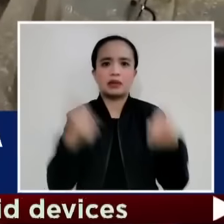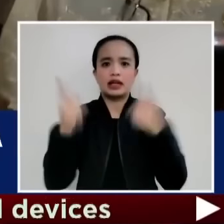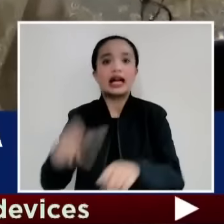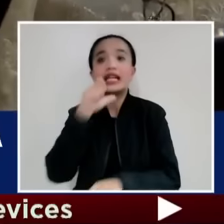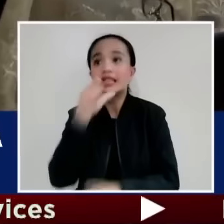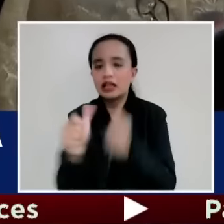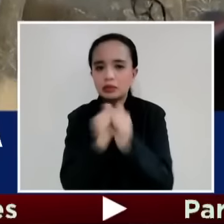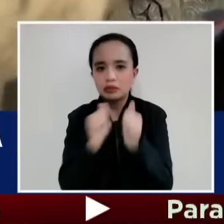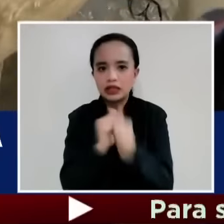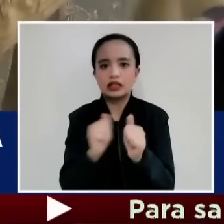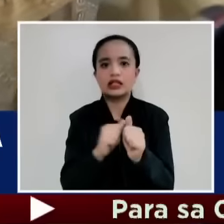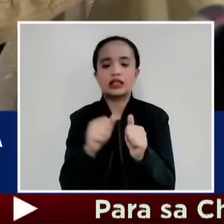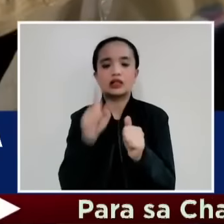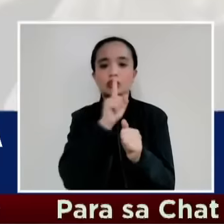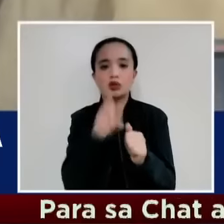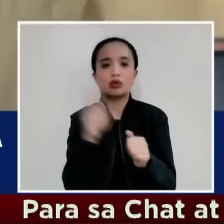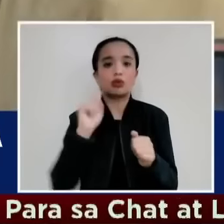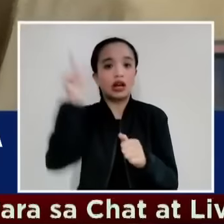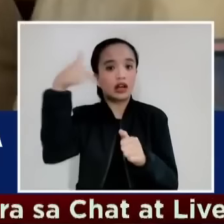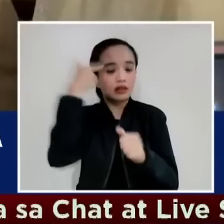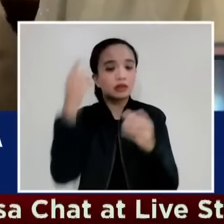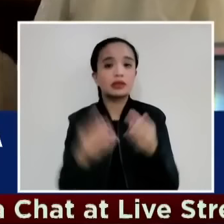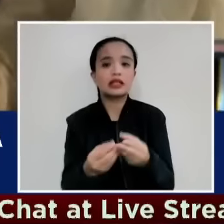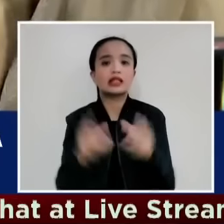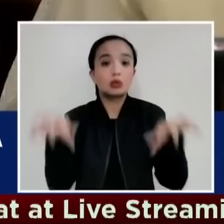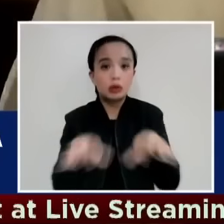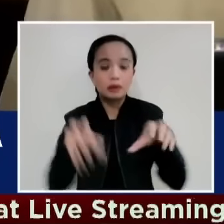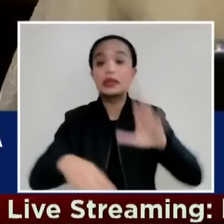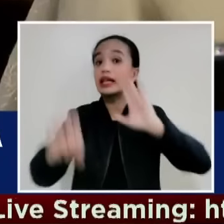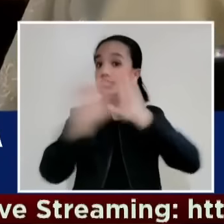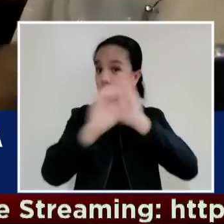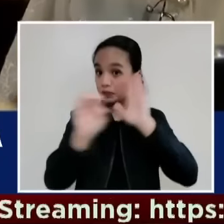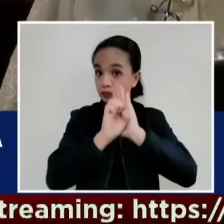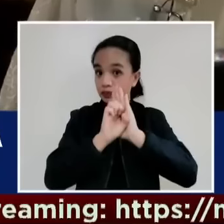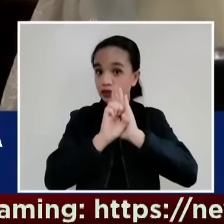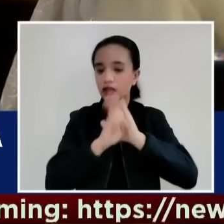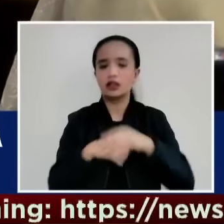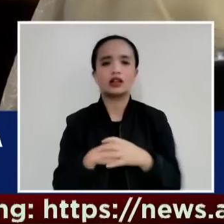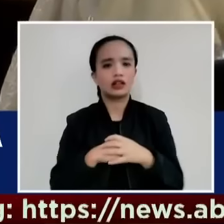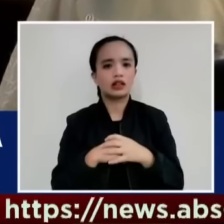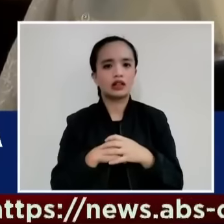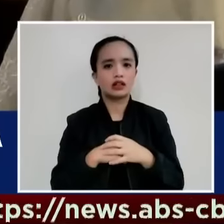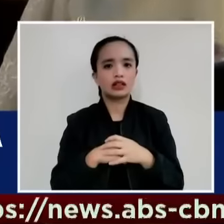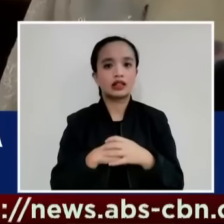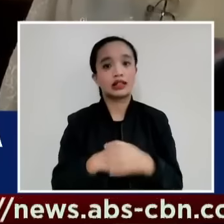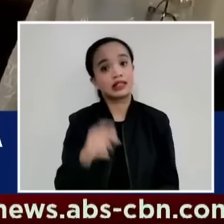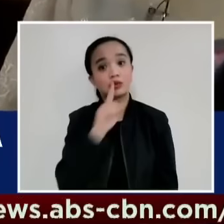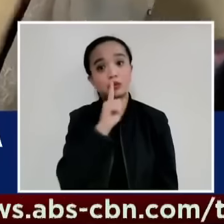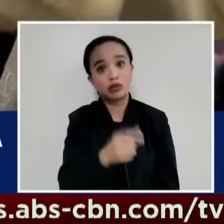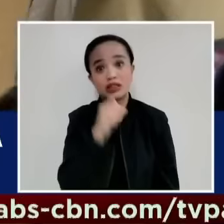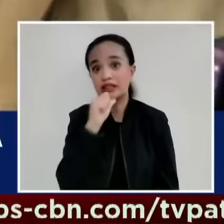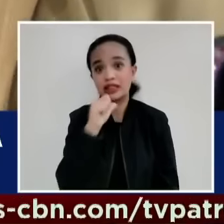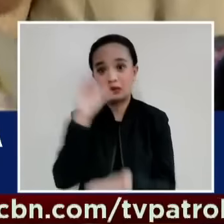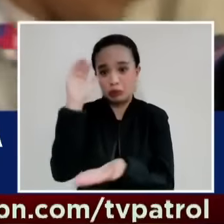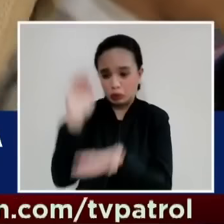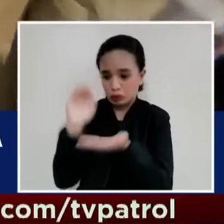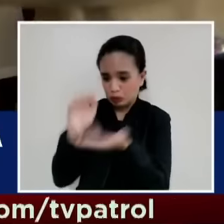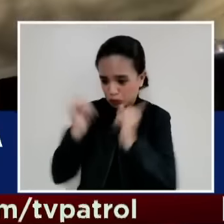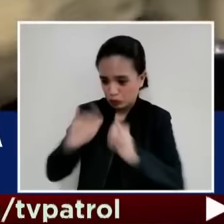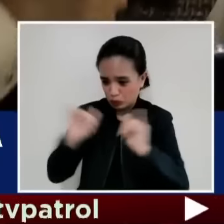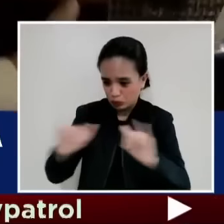nag-intervene talaga ang ating gobyerno. Halimbawa, yung presyo hindi naman talaga bumababa hanggang ngayon. Ano, ang